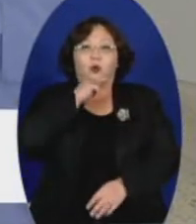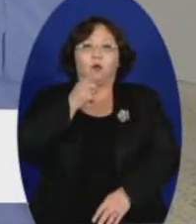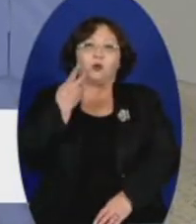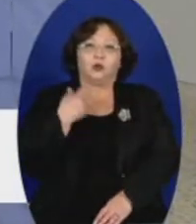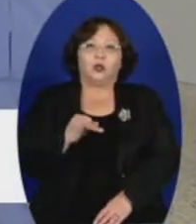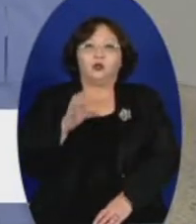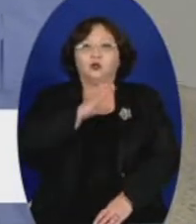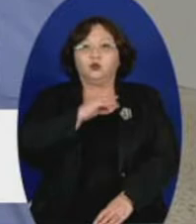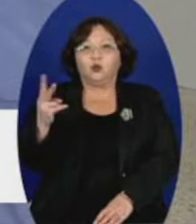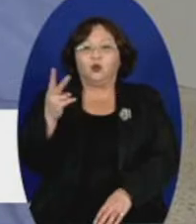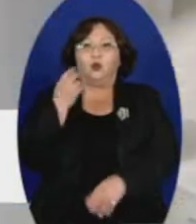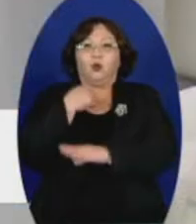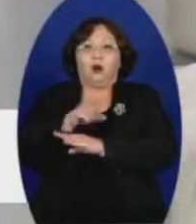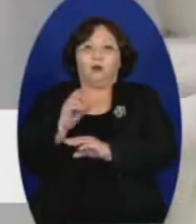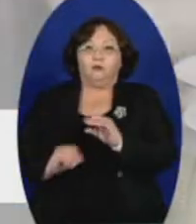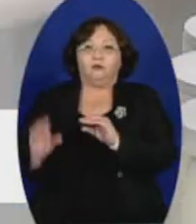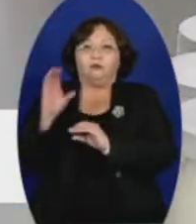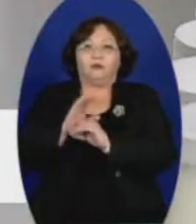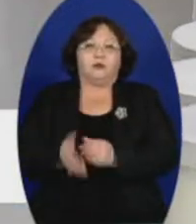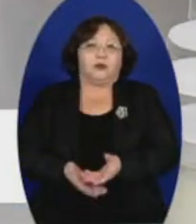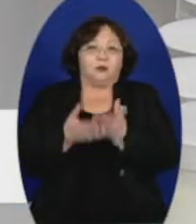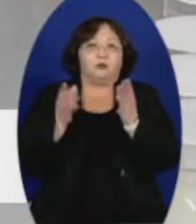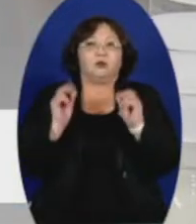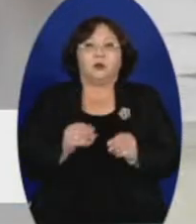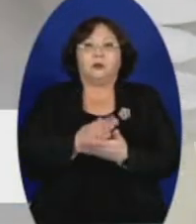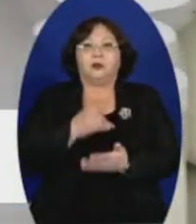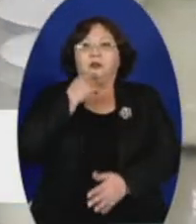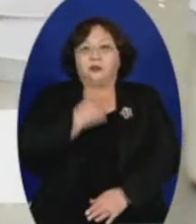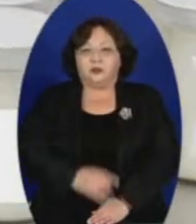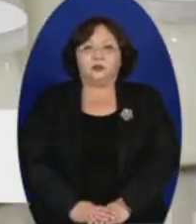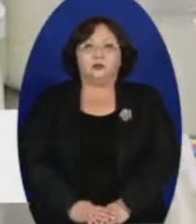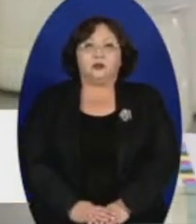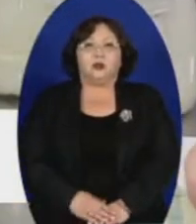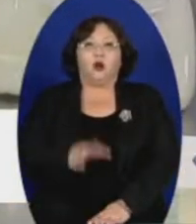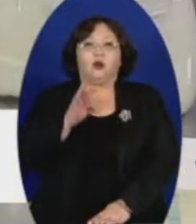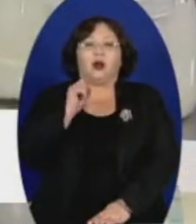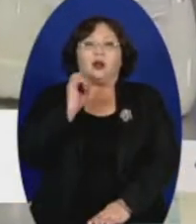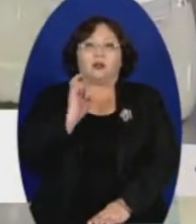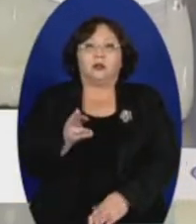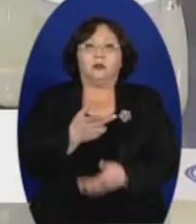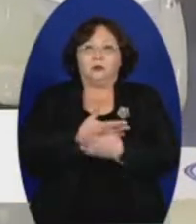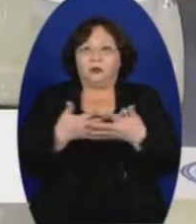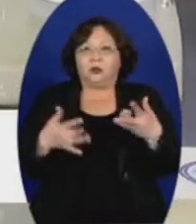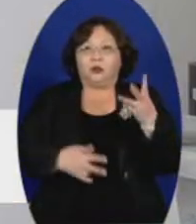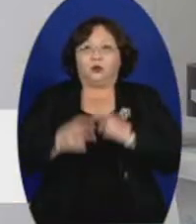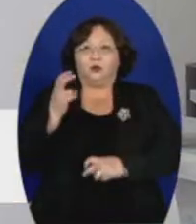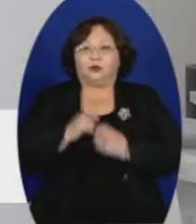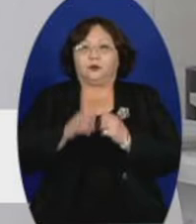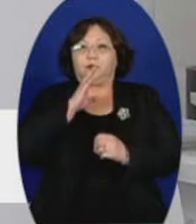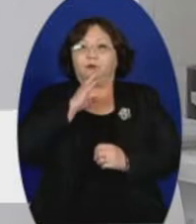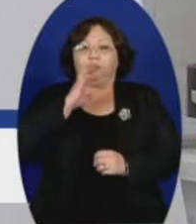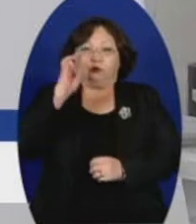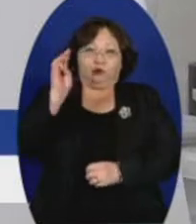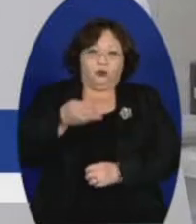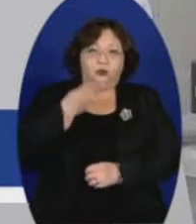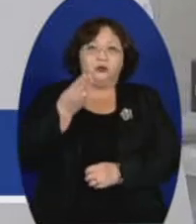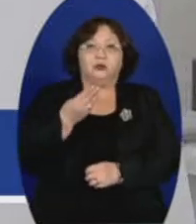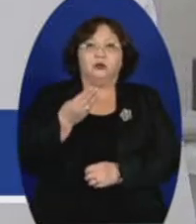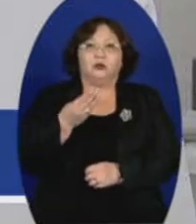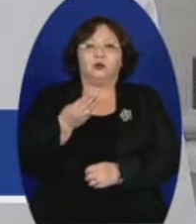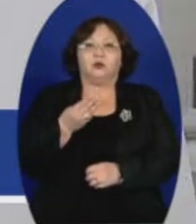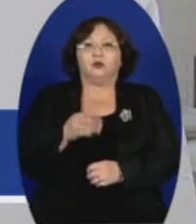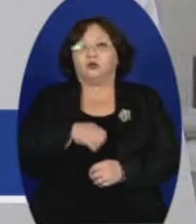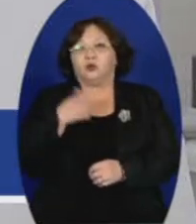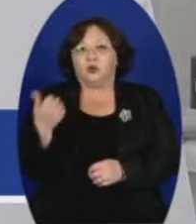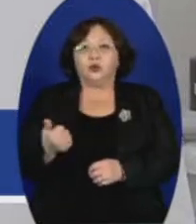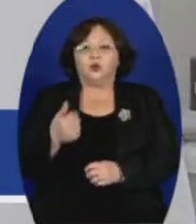сүүний урамшуулал чухал дэмжлэг болж чадсныг тэтгэлж байна. Органик бүтээгдэхүүнийг үйлдвэрлэхэд тодорхой хэмжээний усад